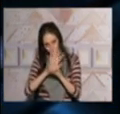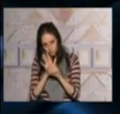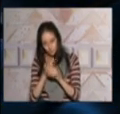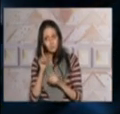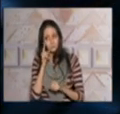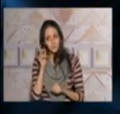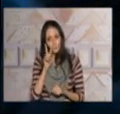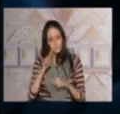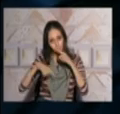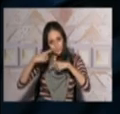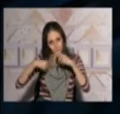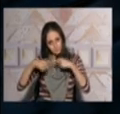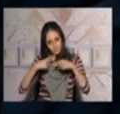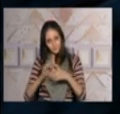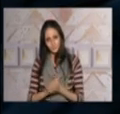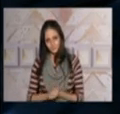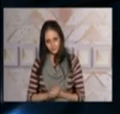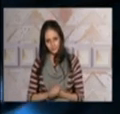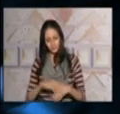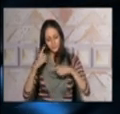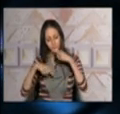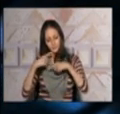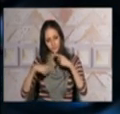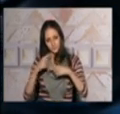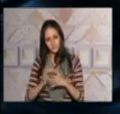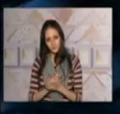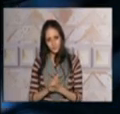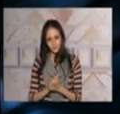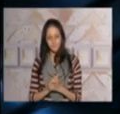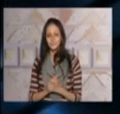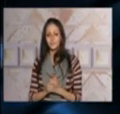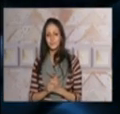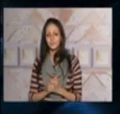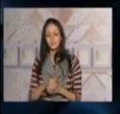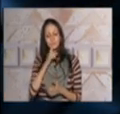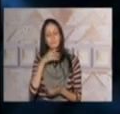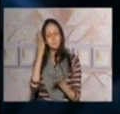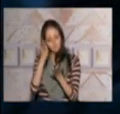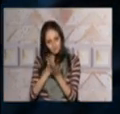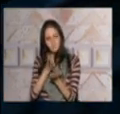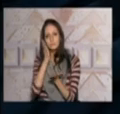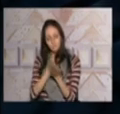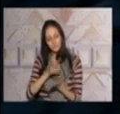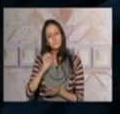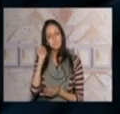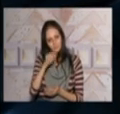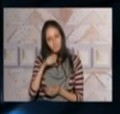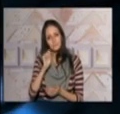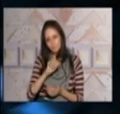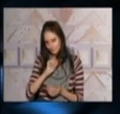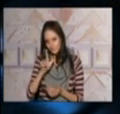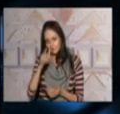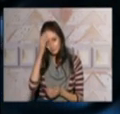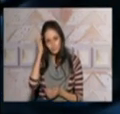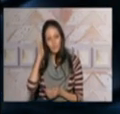حتى قرار دوله ان بدء، لا انا بتكلم على المتابعه والمراقبه يا فندم. المتابعه طبعا اكيد بالضبط، لا يسمح لاي